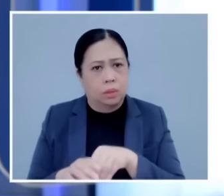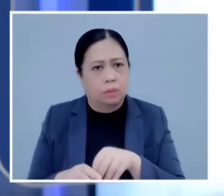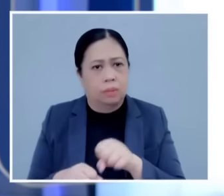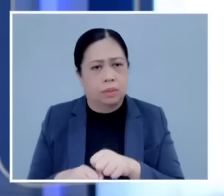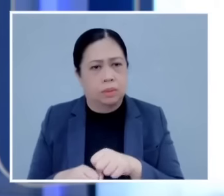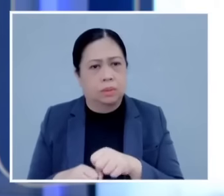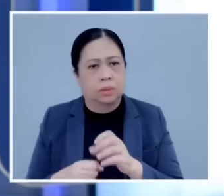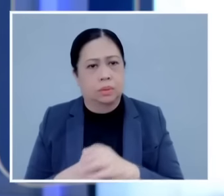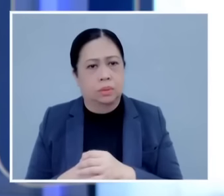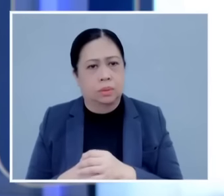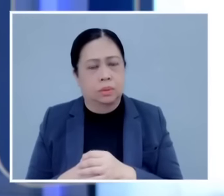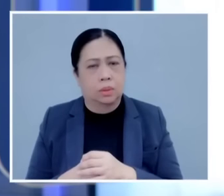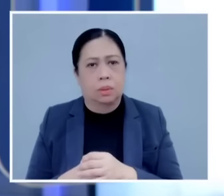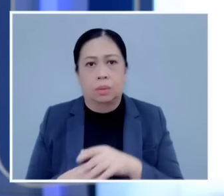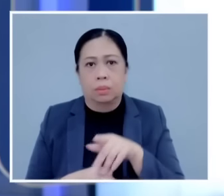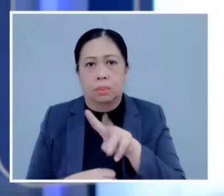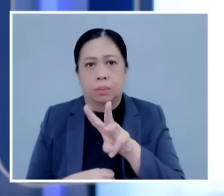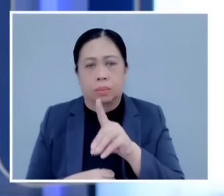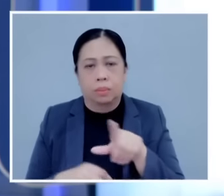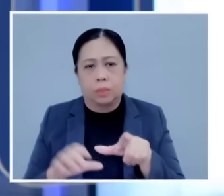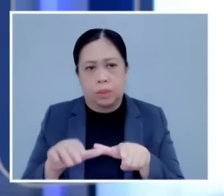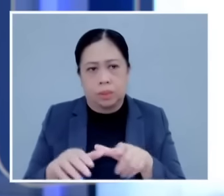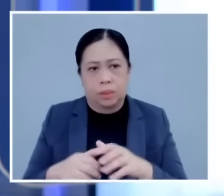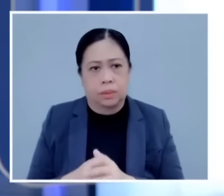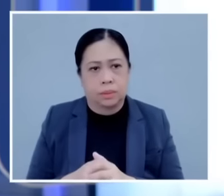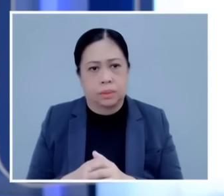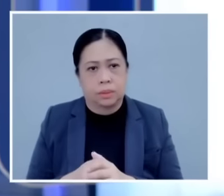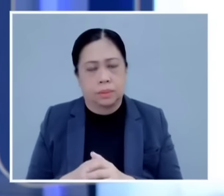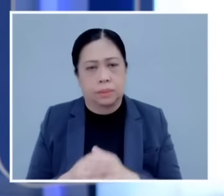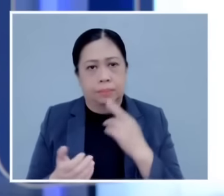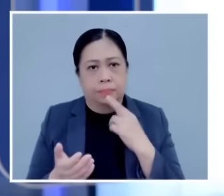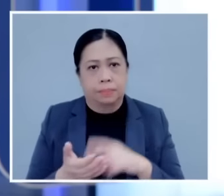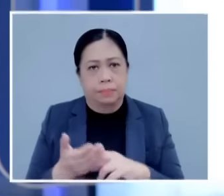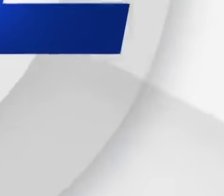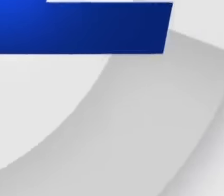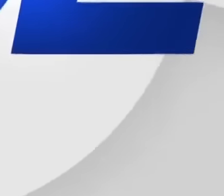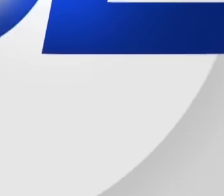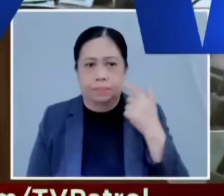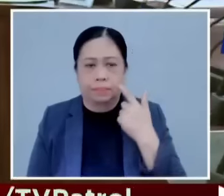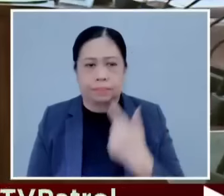persons with disability. Nagpapatrol, Vivian Gulia.